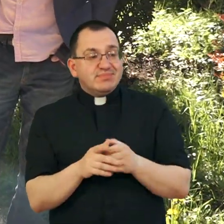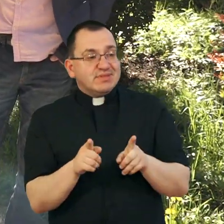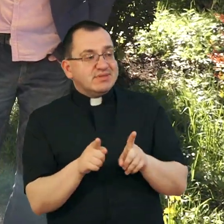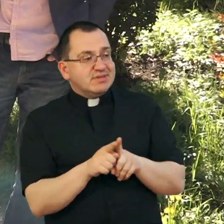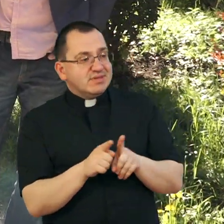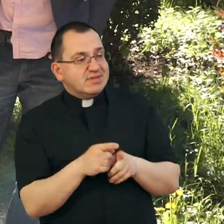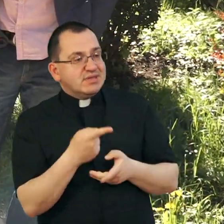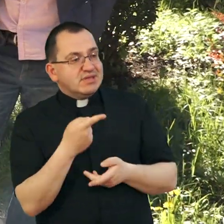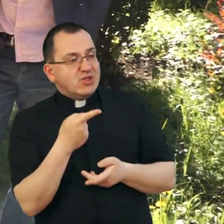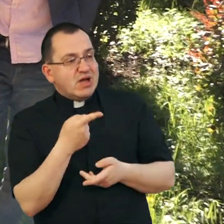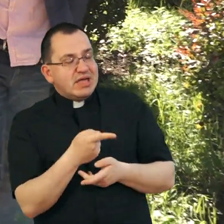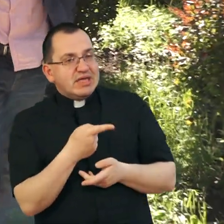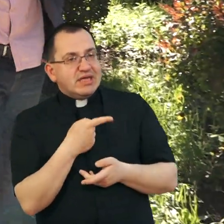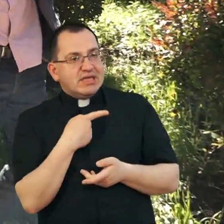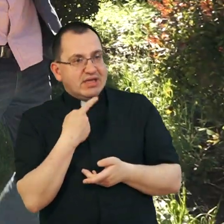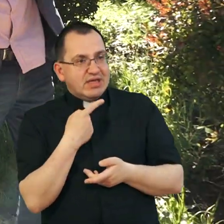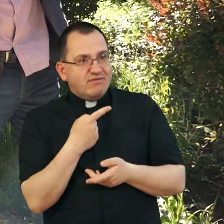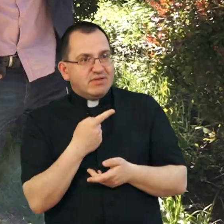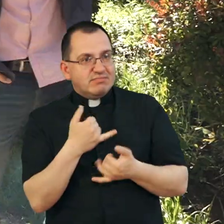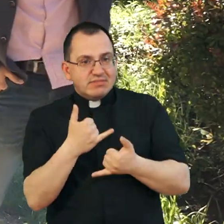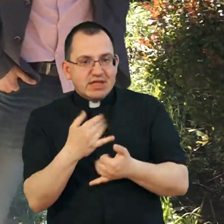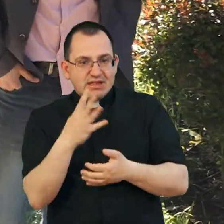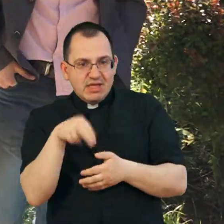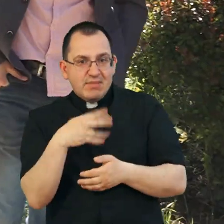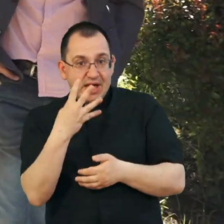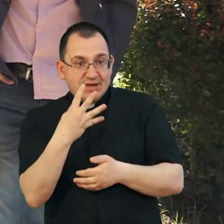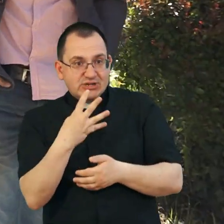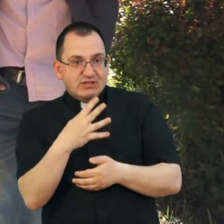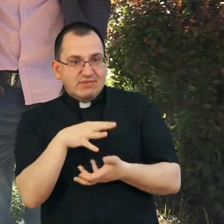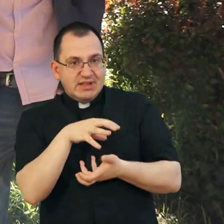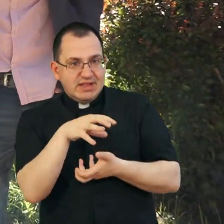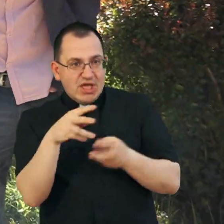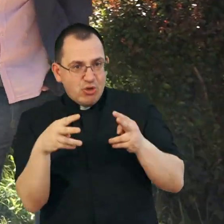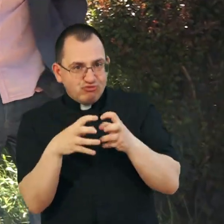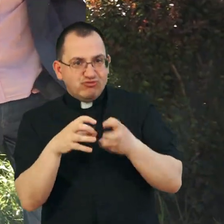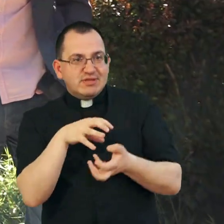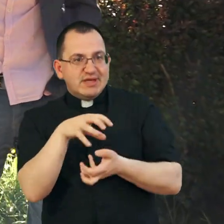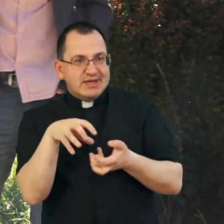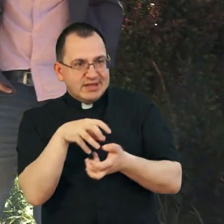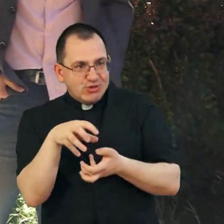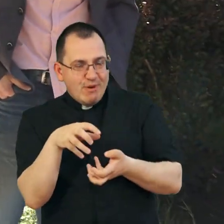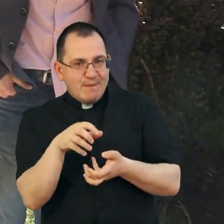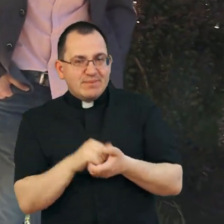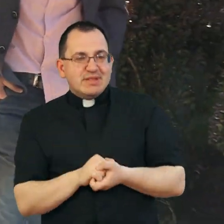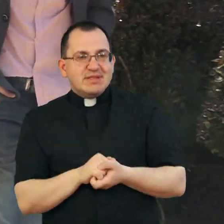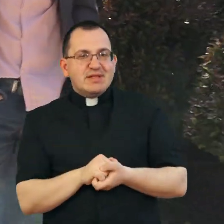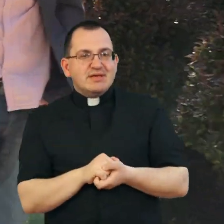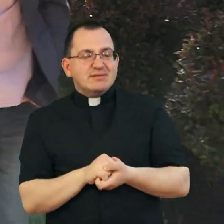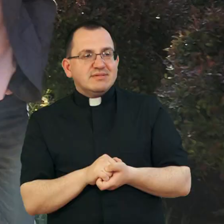tragu spomenut ćemo i 4. nacionalni susret obitelji u Ludbregu 21. i 22.